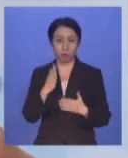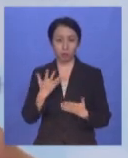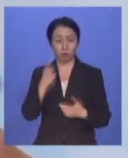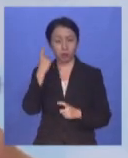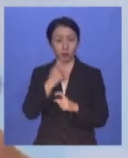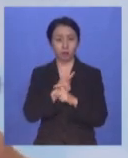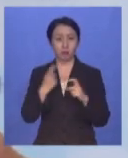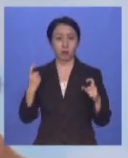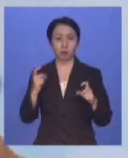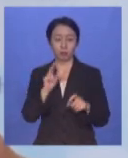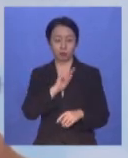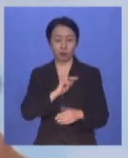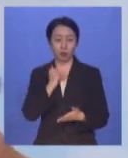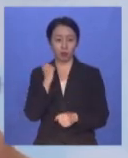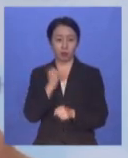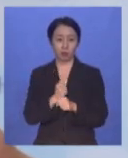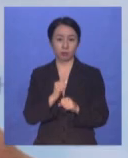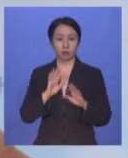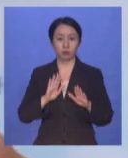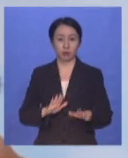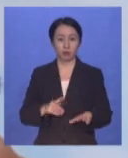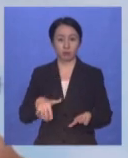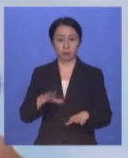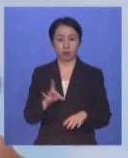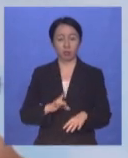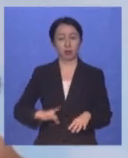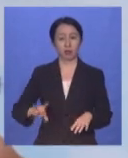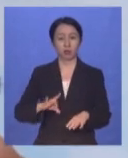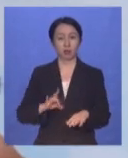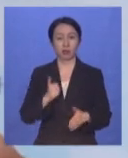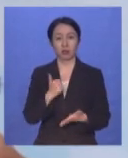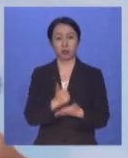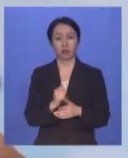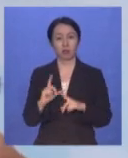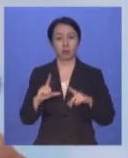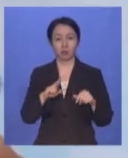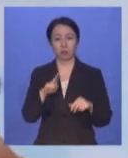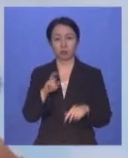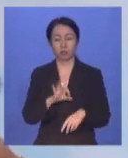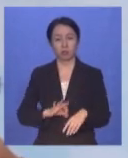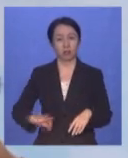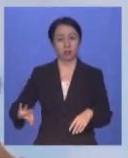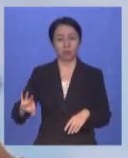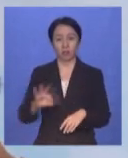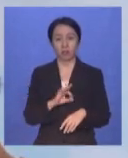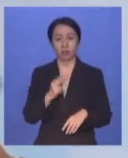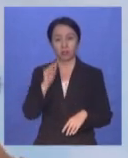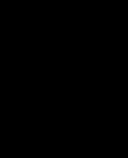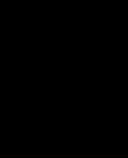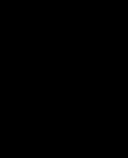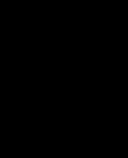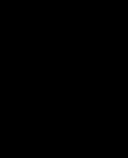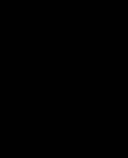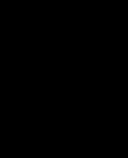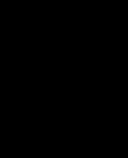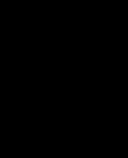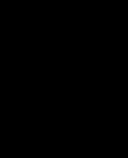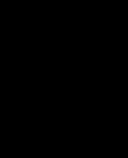получить информацию по рабочим местам и в целом про регион. В основном приезжают из Туркестанской области и Шымкента.